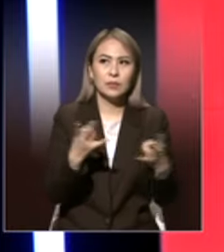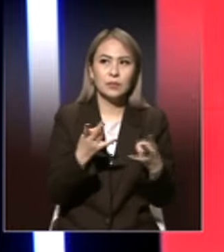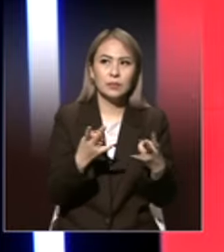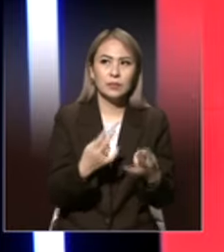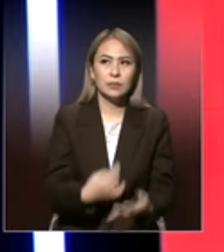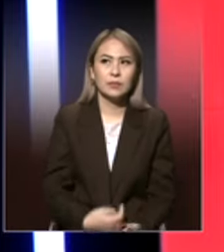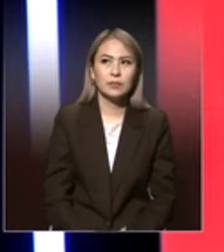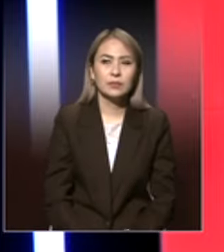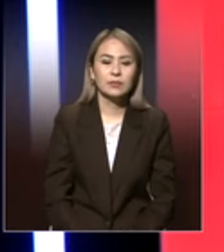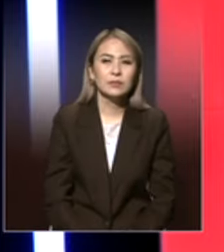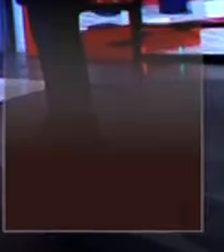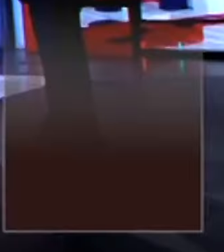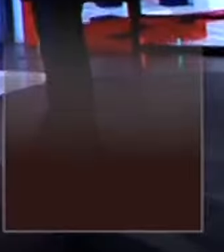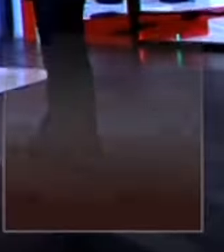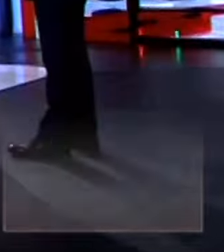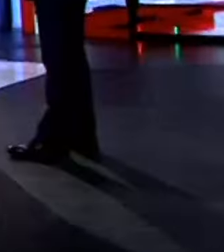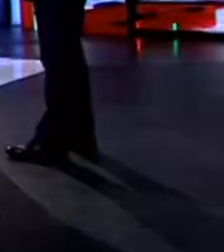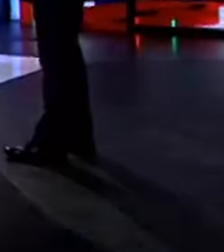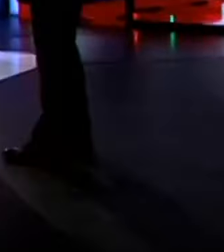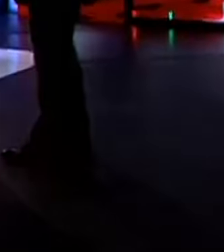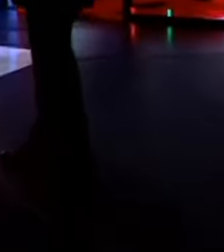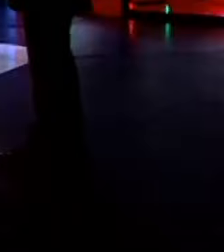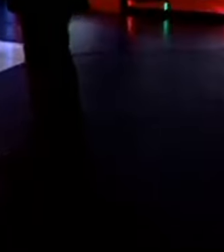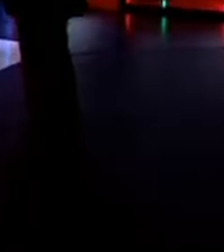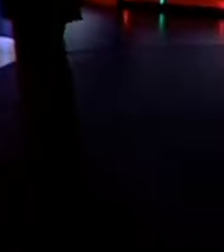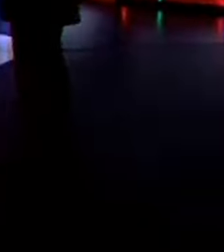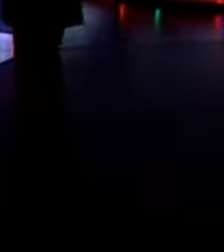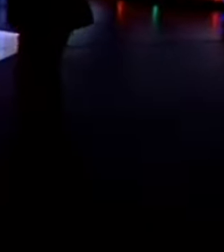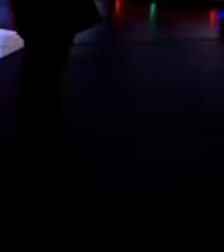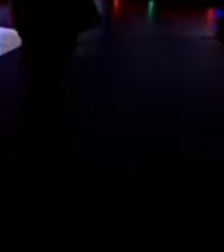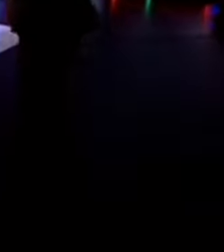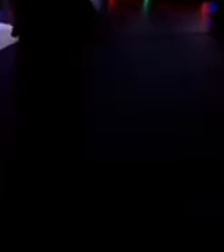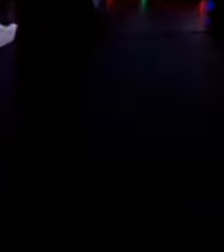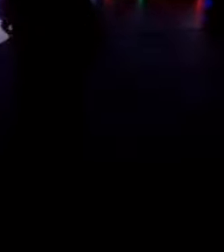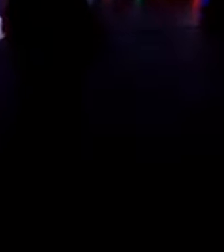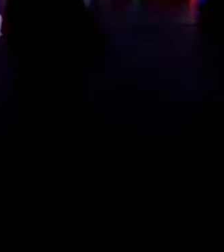шешілу керек деп ойлаймын. Сау болыңыздар.